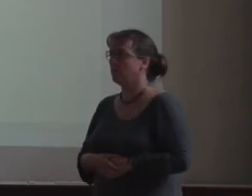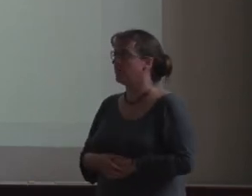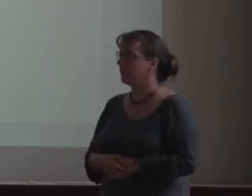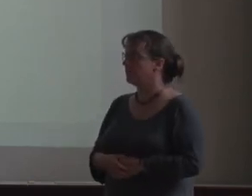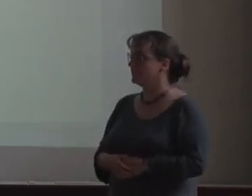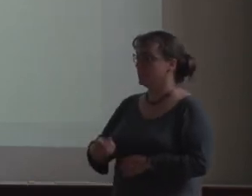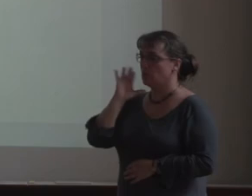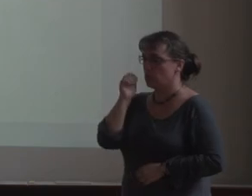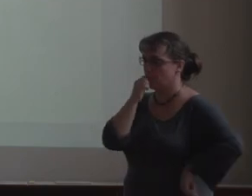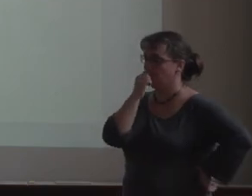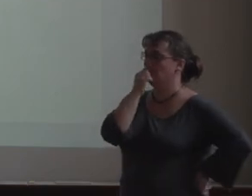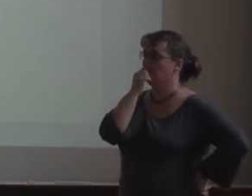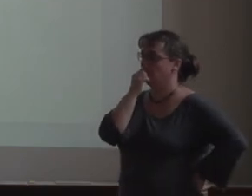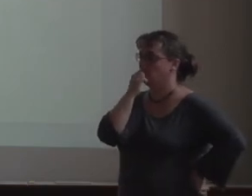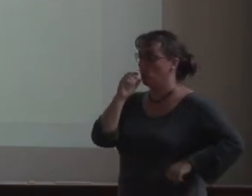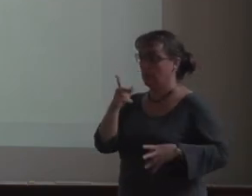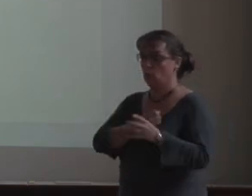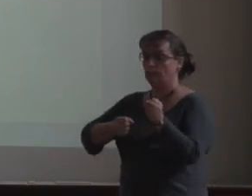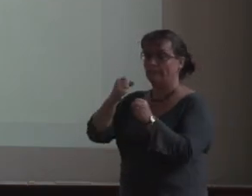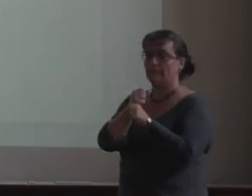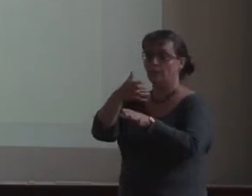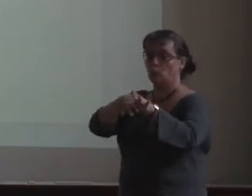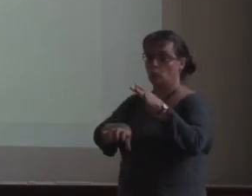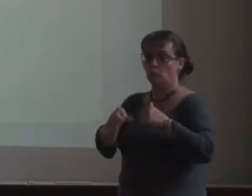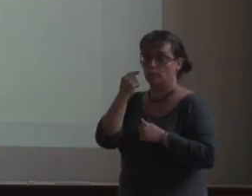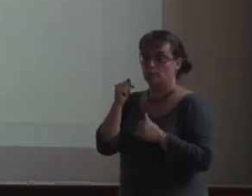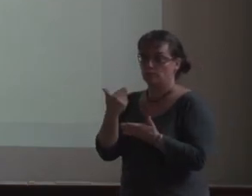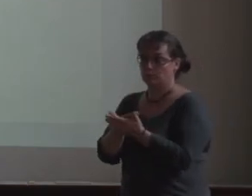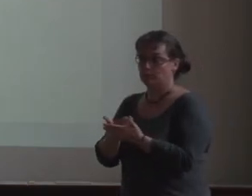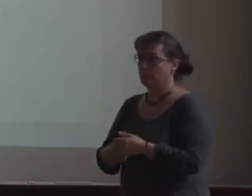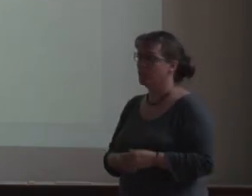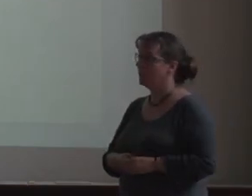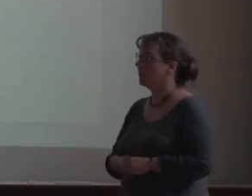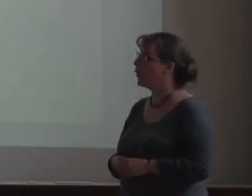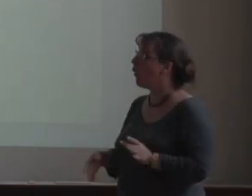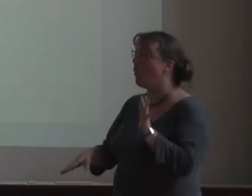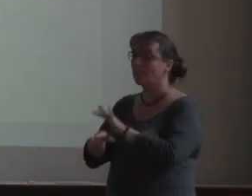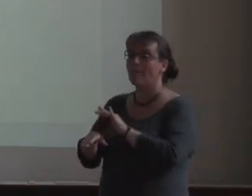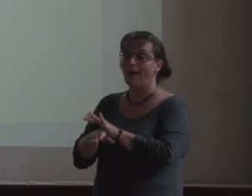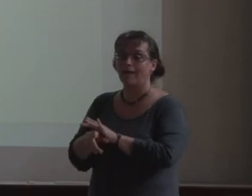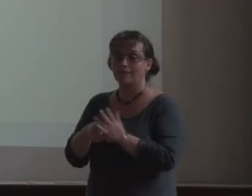On a écrit notre propre module pour ça. Alors la version naïve, la première version qu'on a écrite,